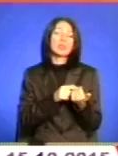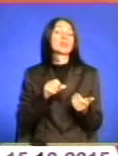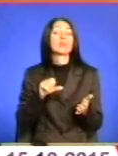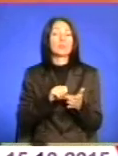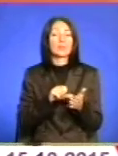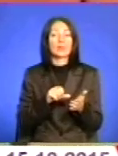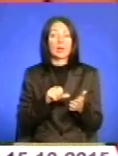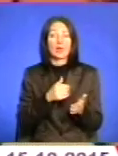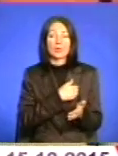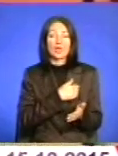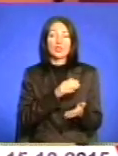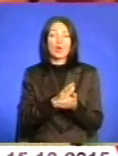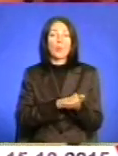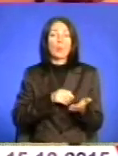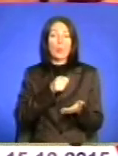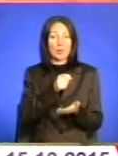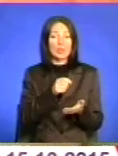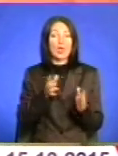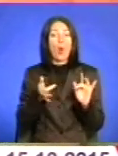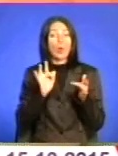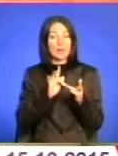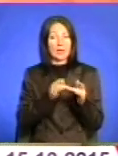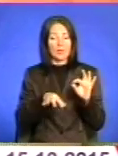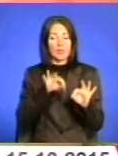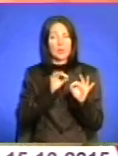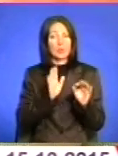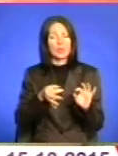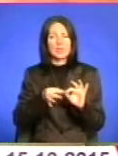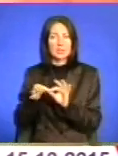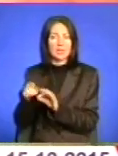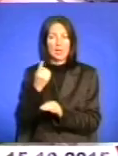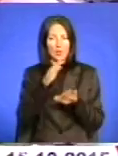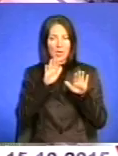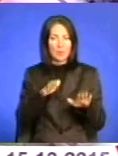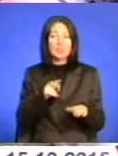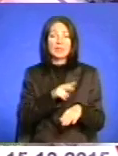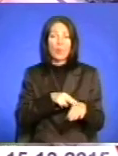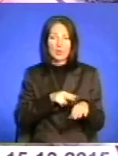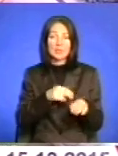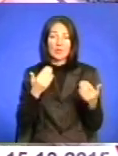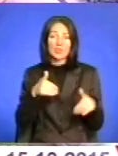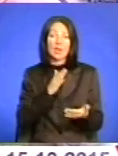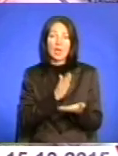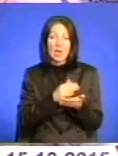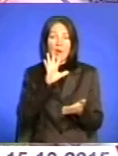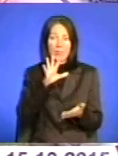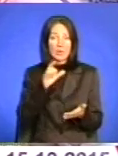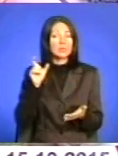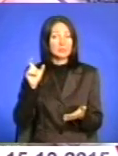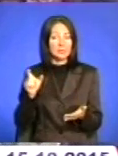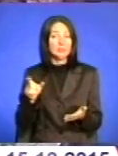подали заявки онлайн. Відбір обіцяє бути складним, адже на одне місце в поліції вже є 5